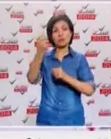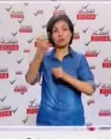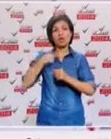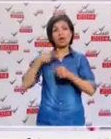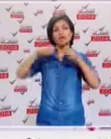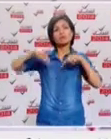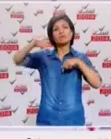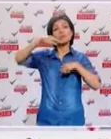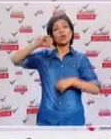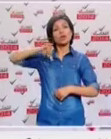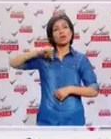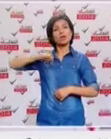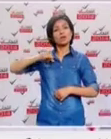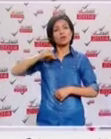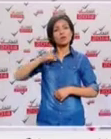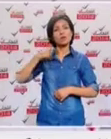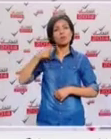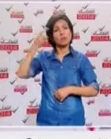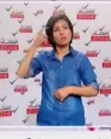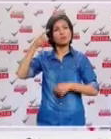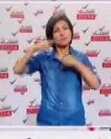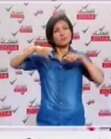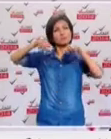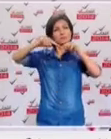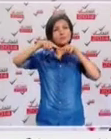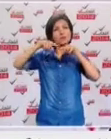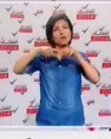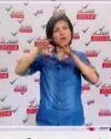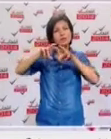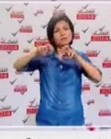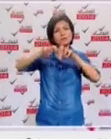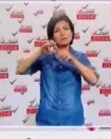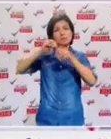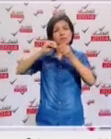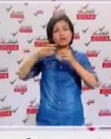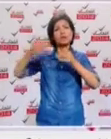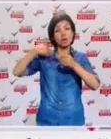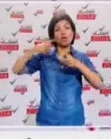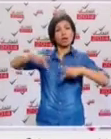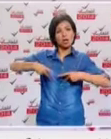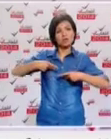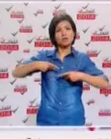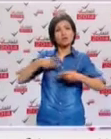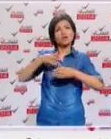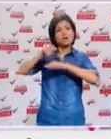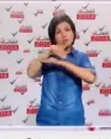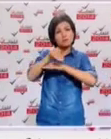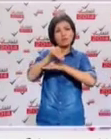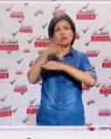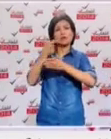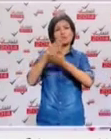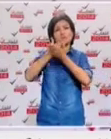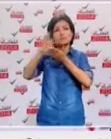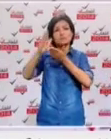مجموعة من الشباب اللي اجتمعنا وقررنا باش نتحدوا الواقع هذايا، لأنه ما ثمش واحد عاش كيفنا البطالة ولا التهميش ولا الحرمان.